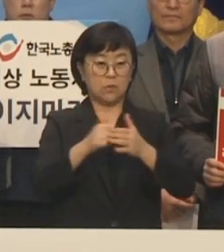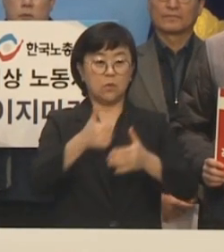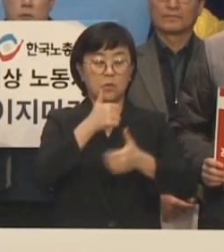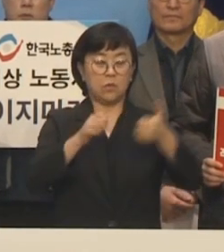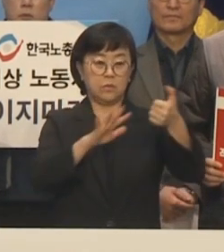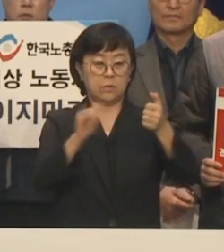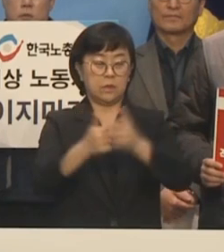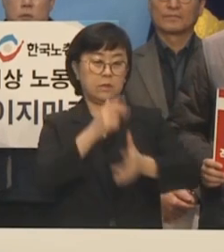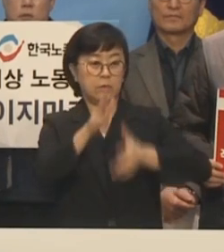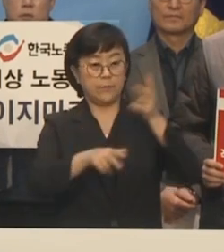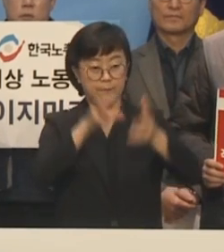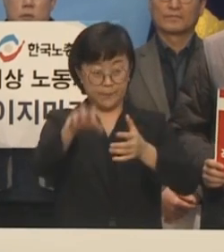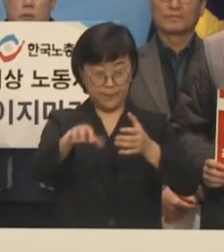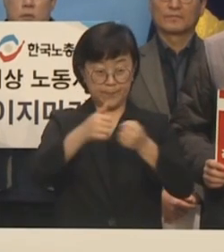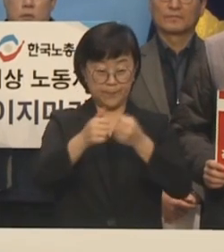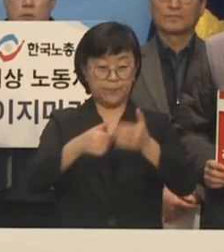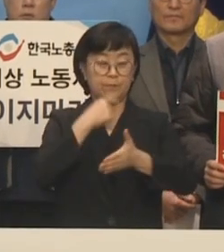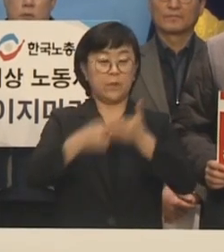미만 사업장도